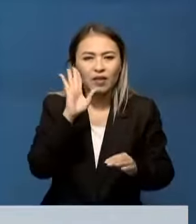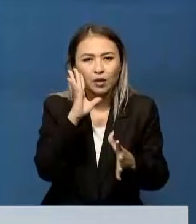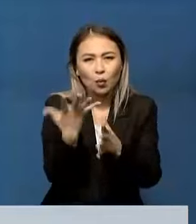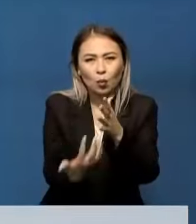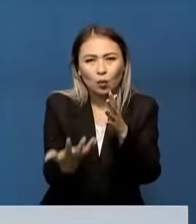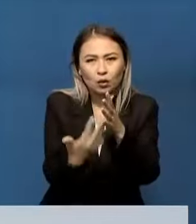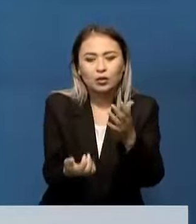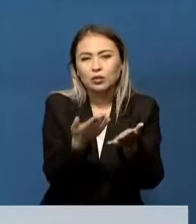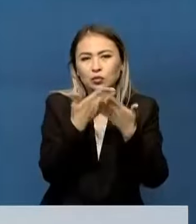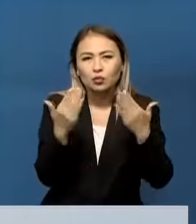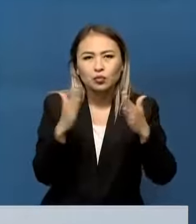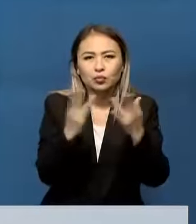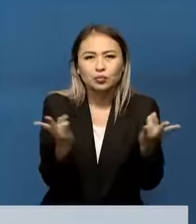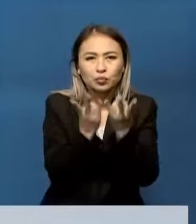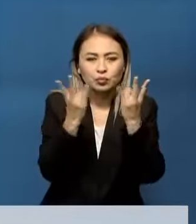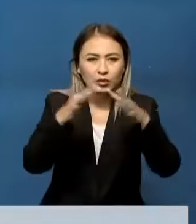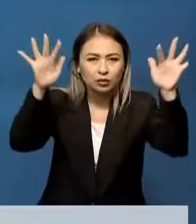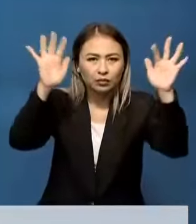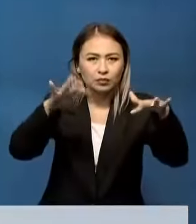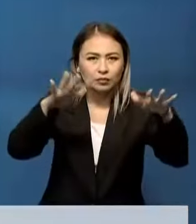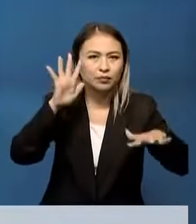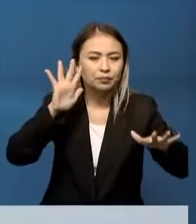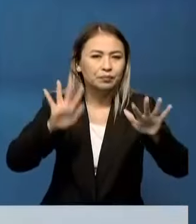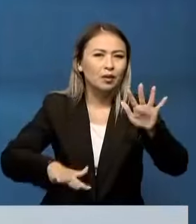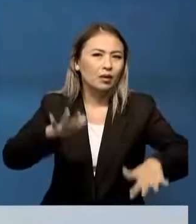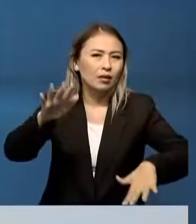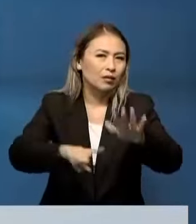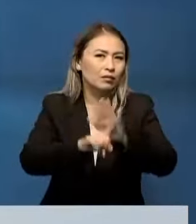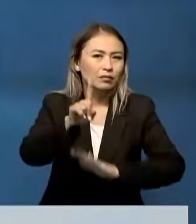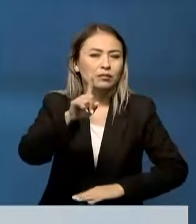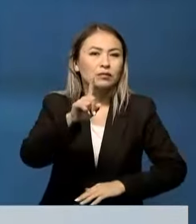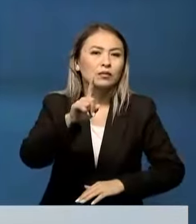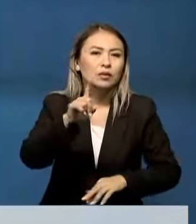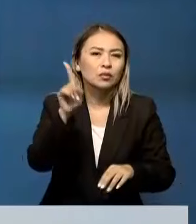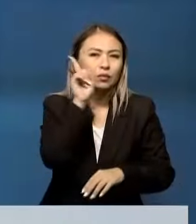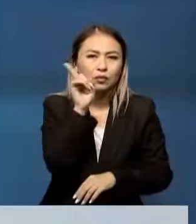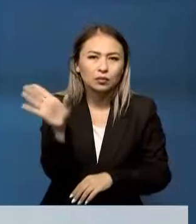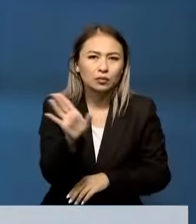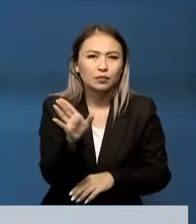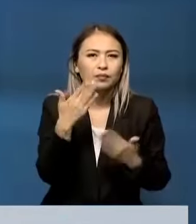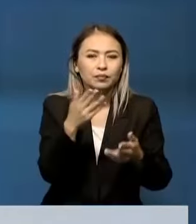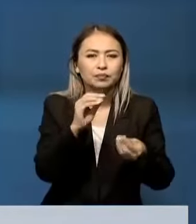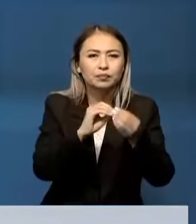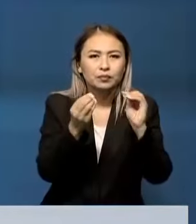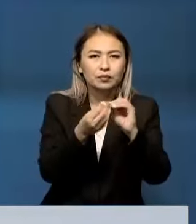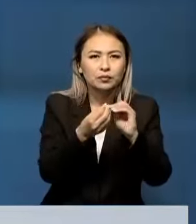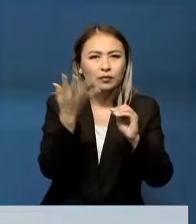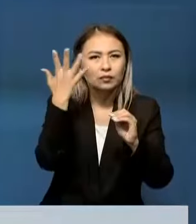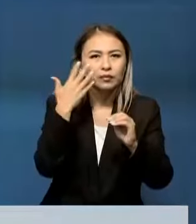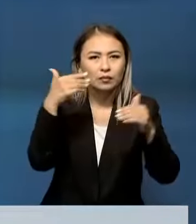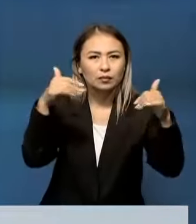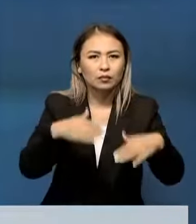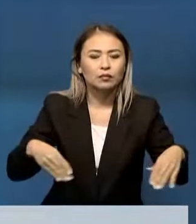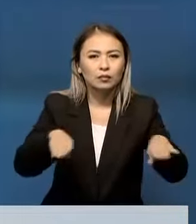үйлерге қоныстанған тұрғындар жаңбыр жауса балшық кешіп әлекке түсеміз деп шағымданды. Бұл мәселе сонымен